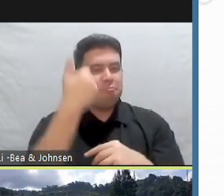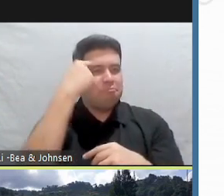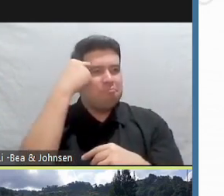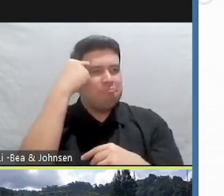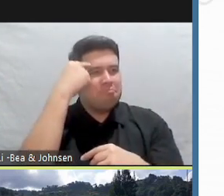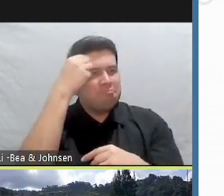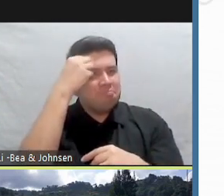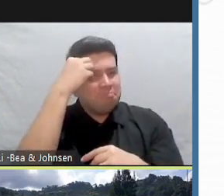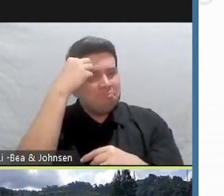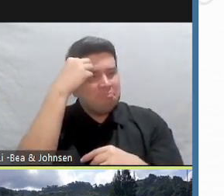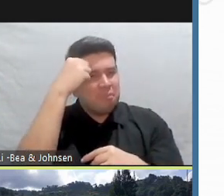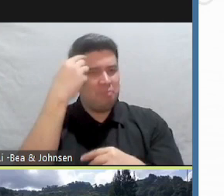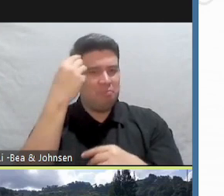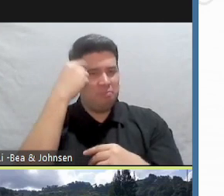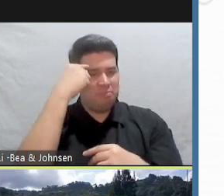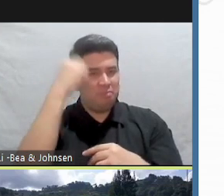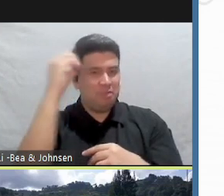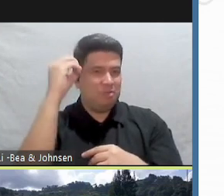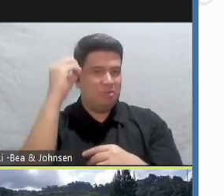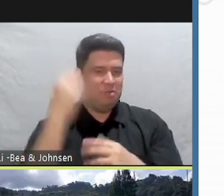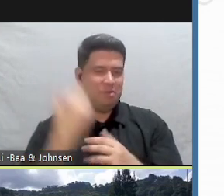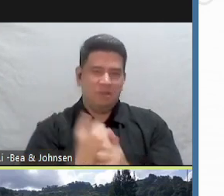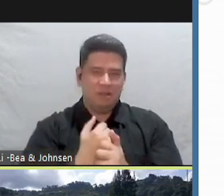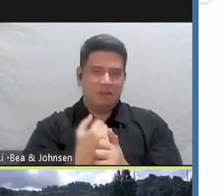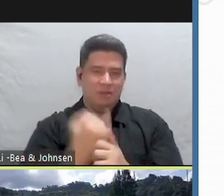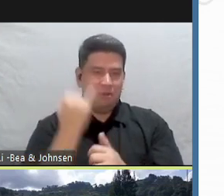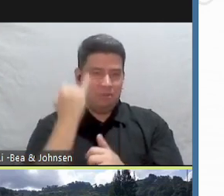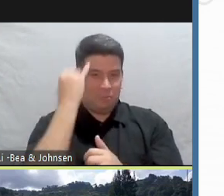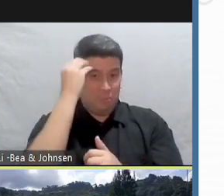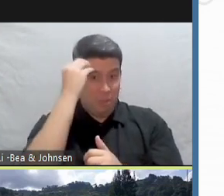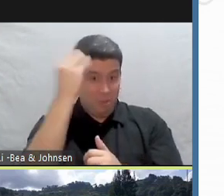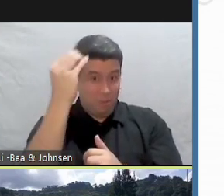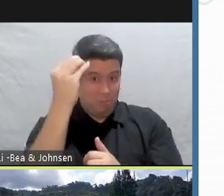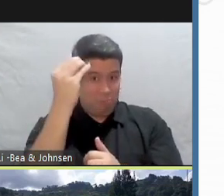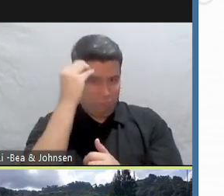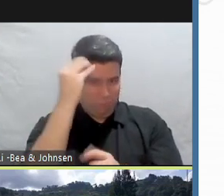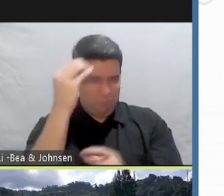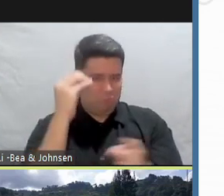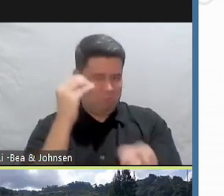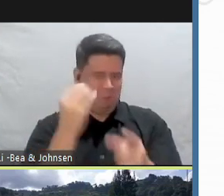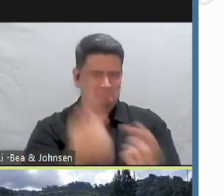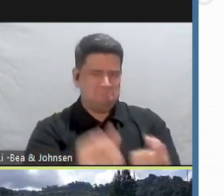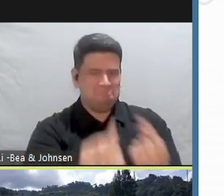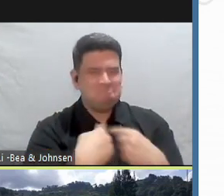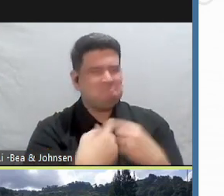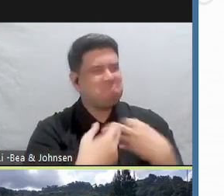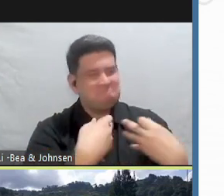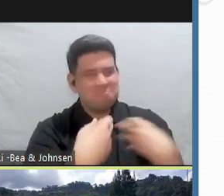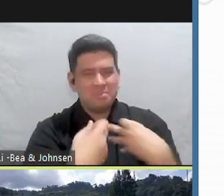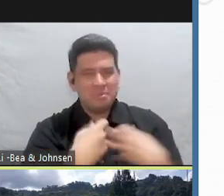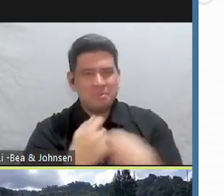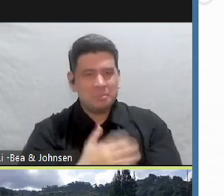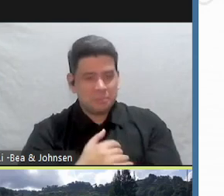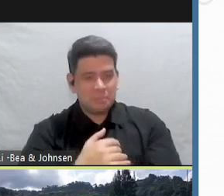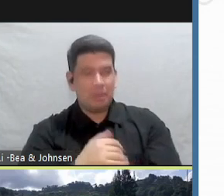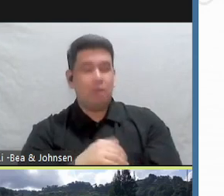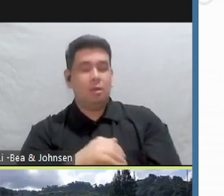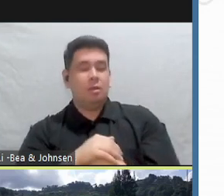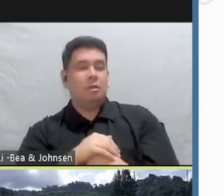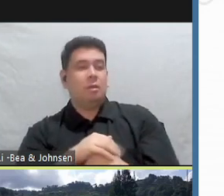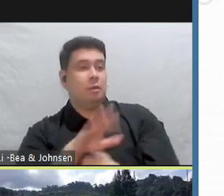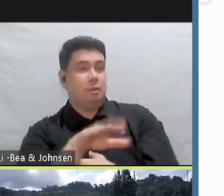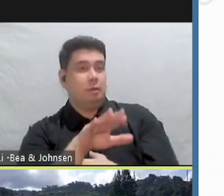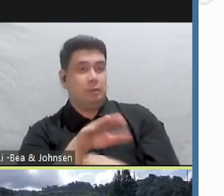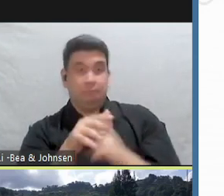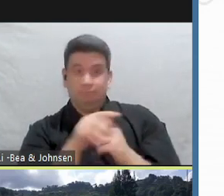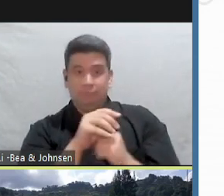yung kanilang critical thinking kagaya nito, ano? Nang sinabi ng teacher, what do you think will happen next? Ano kayang mangyayari,